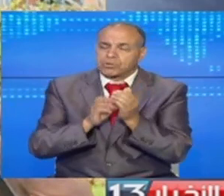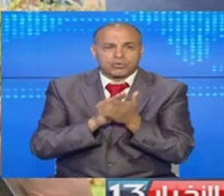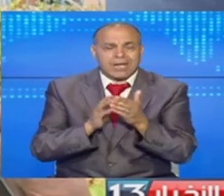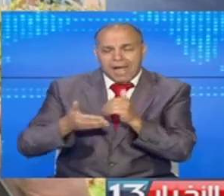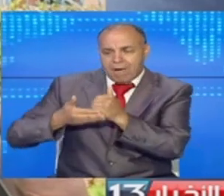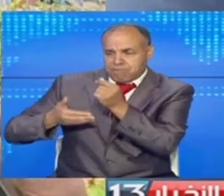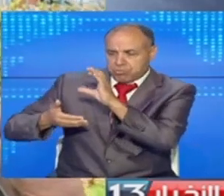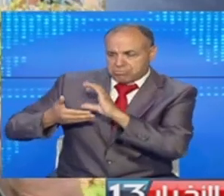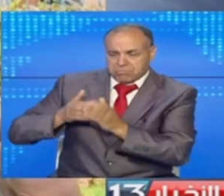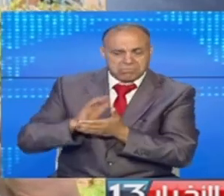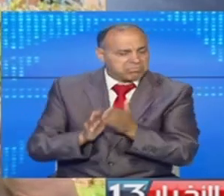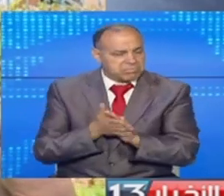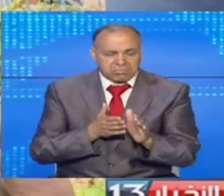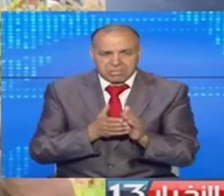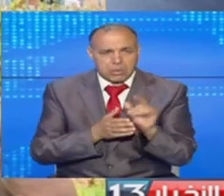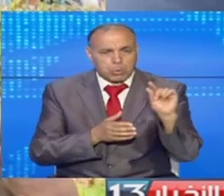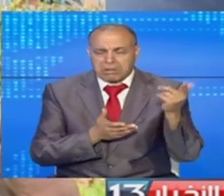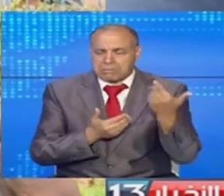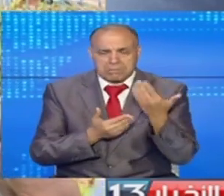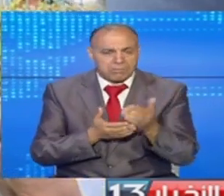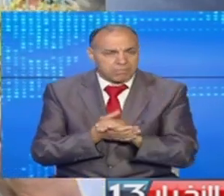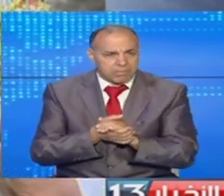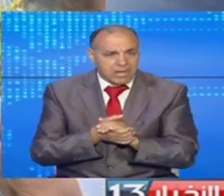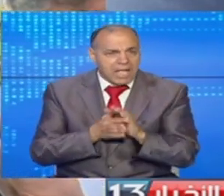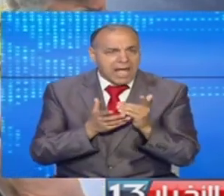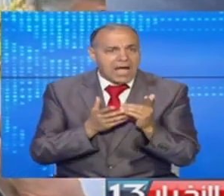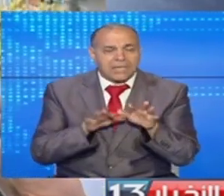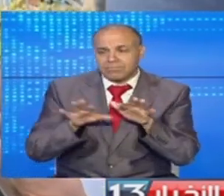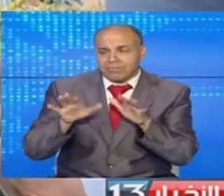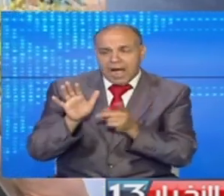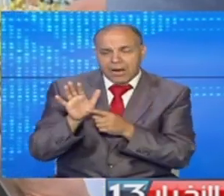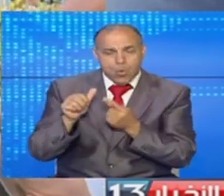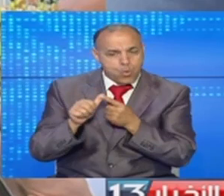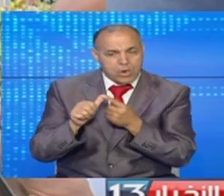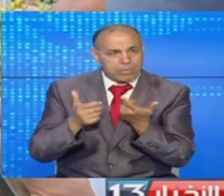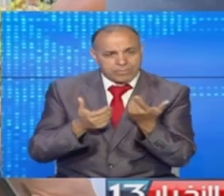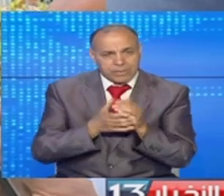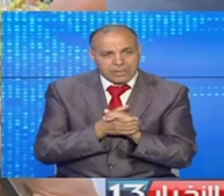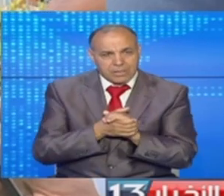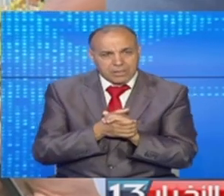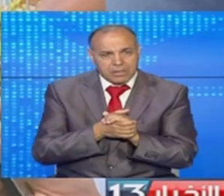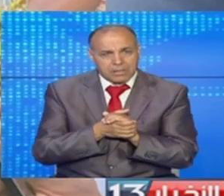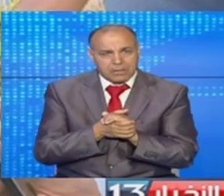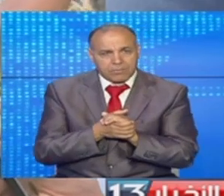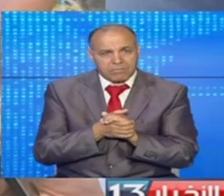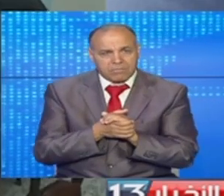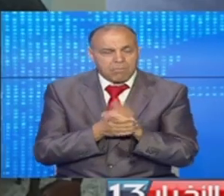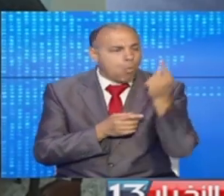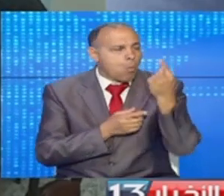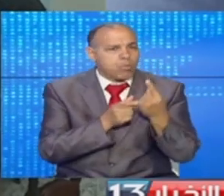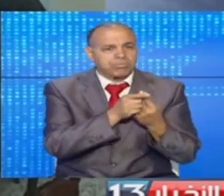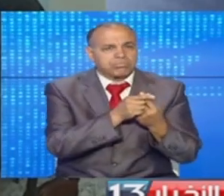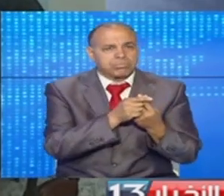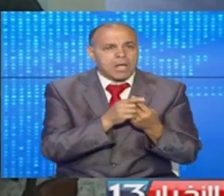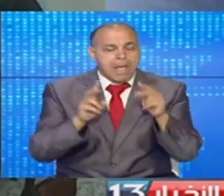إعانات المالية بصفة كافية، لأن الإجراءات أولا كانت موحدة.